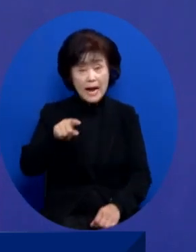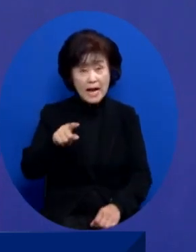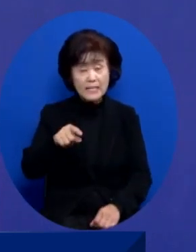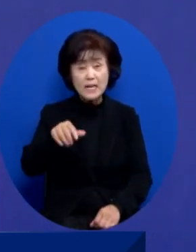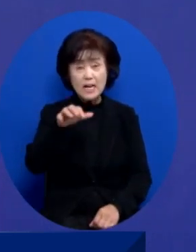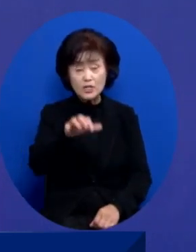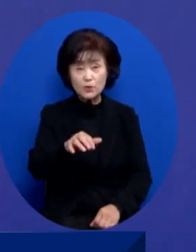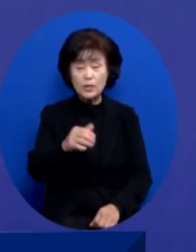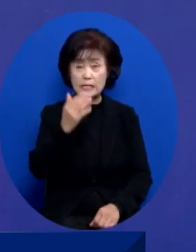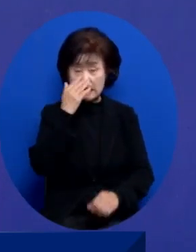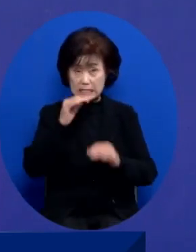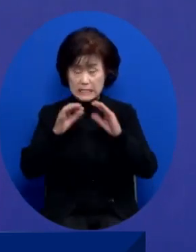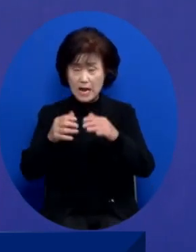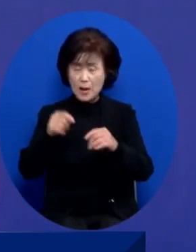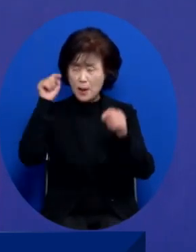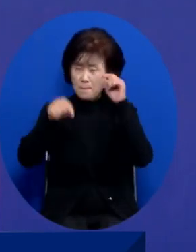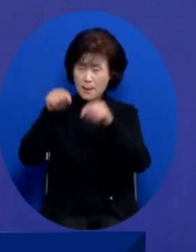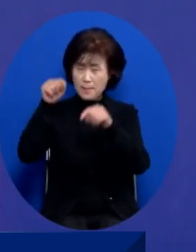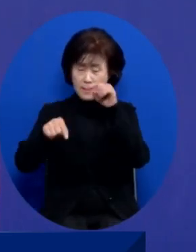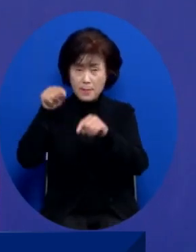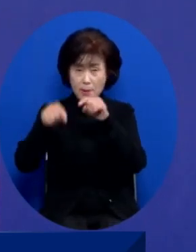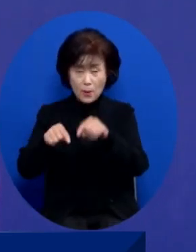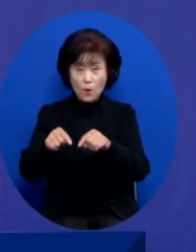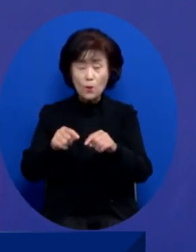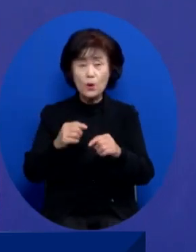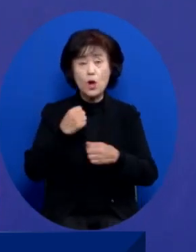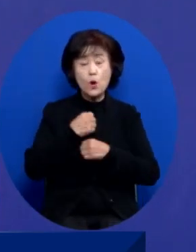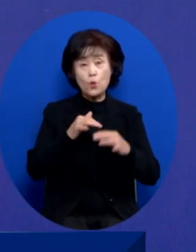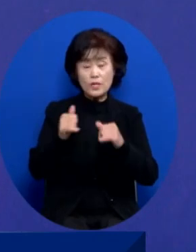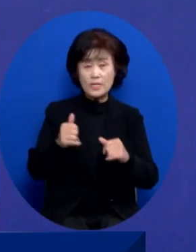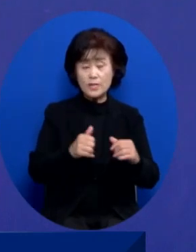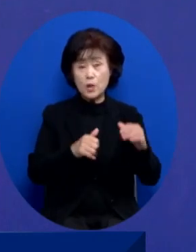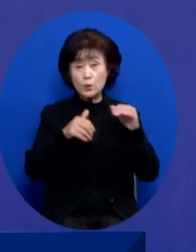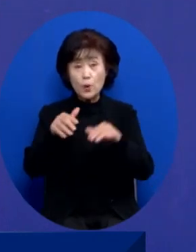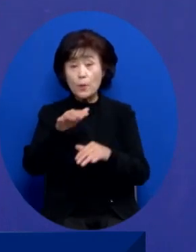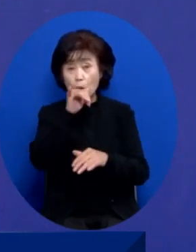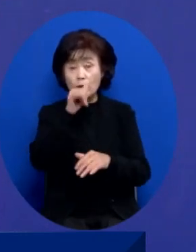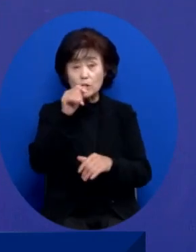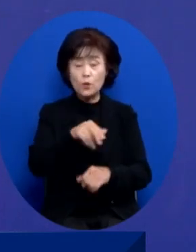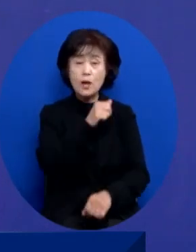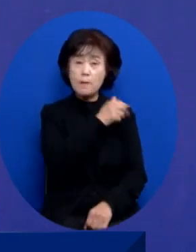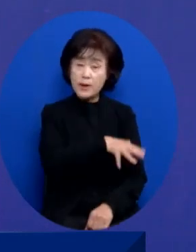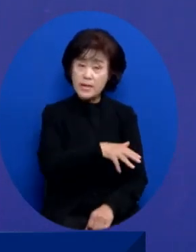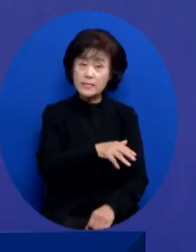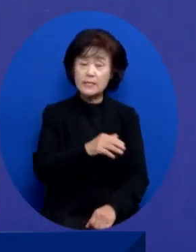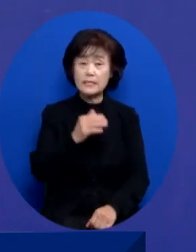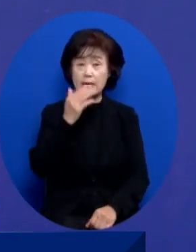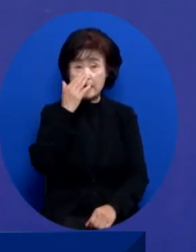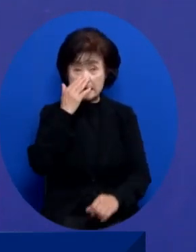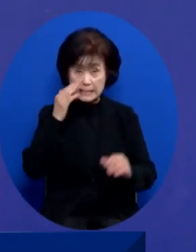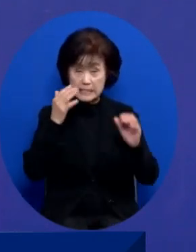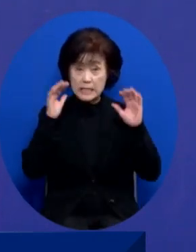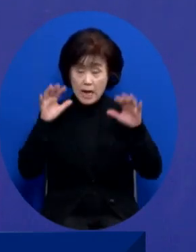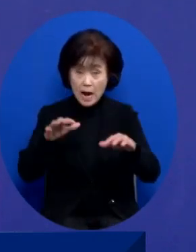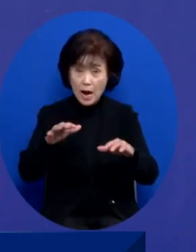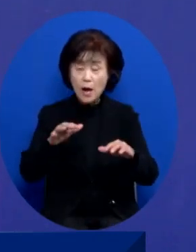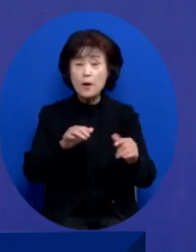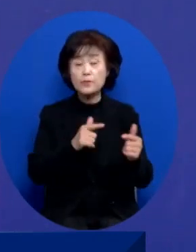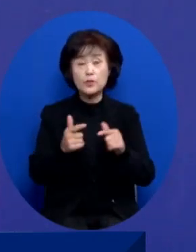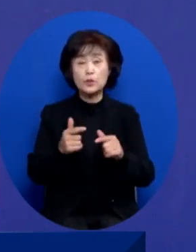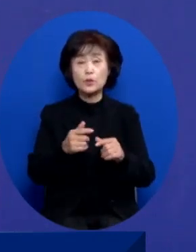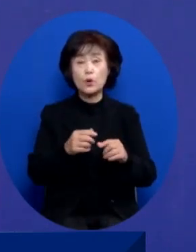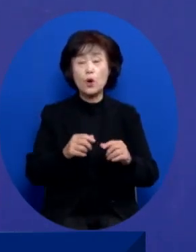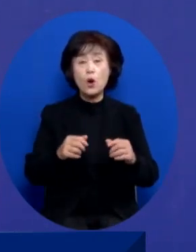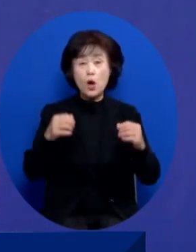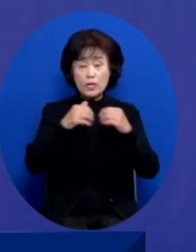이스라엘로 대대적인 로켓포 공격과 지상군을 투입하고 있는 상황에서 팔레스타인 이슬라믹 지하드 무장단체도 공세에